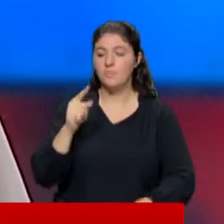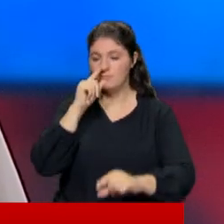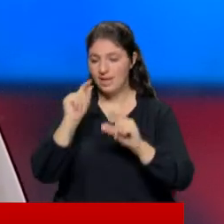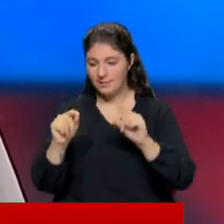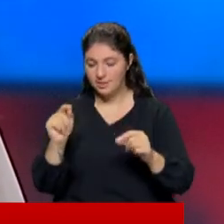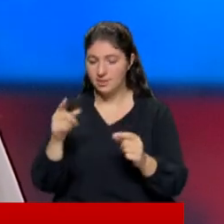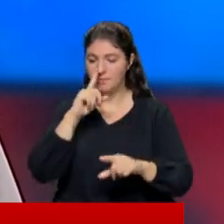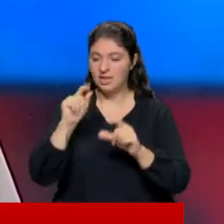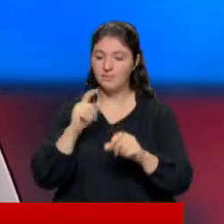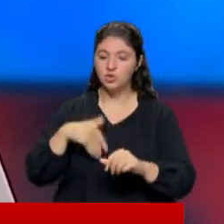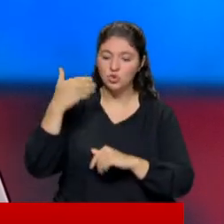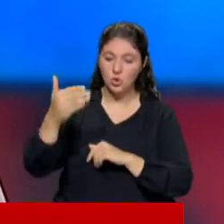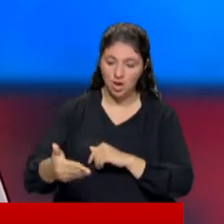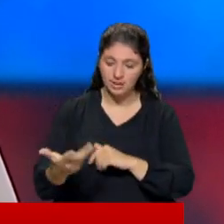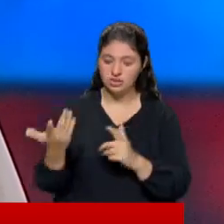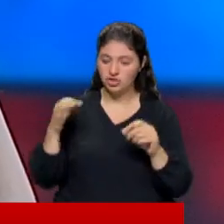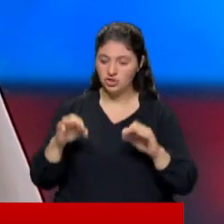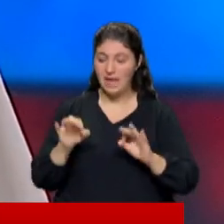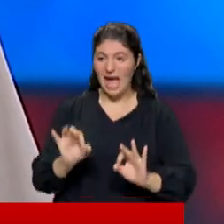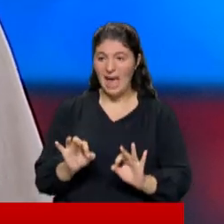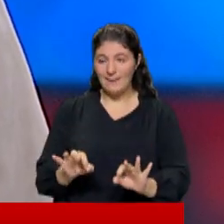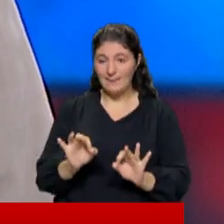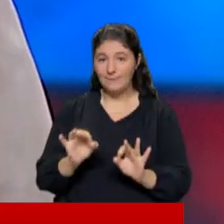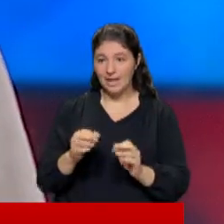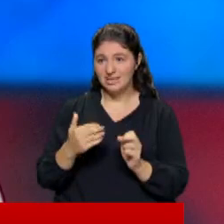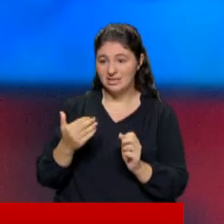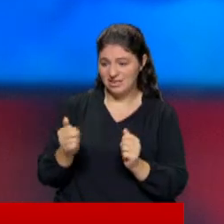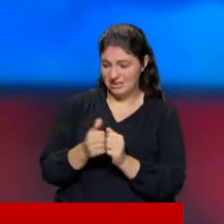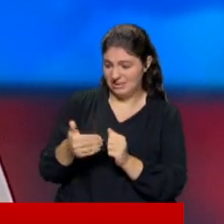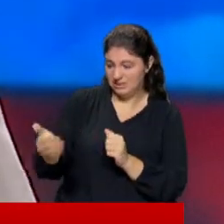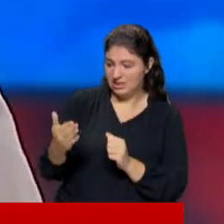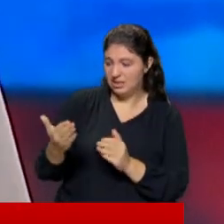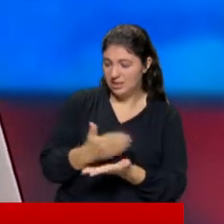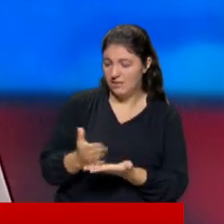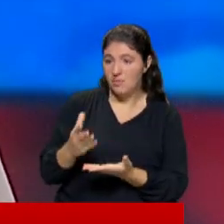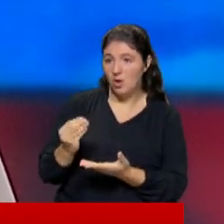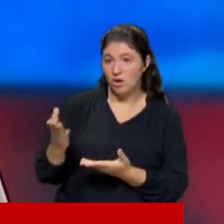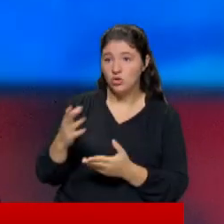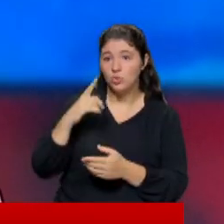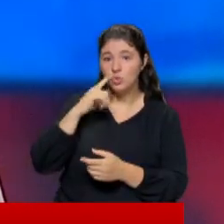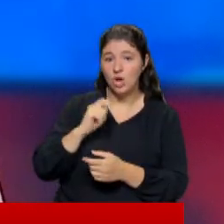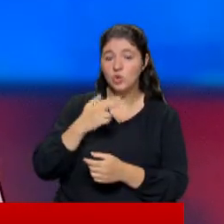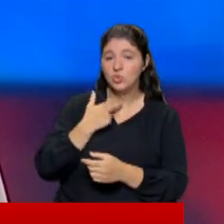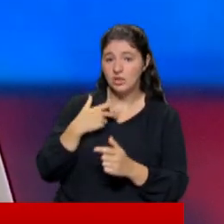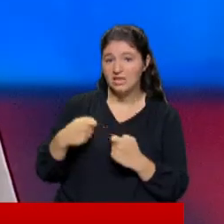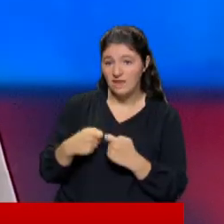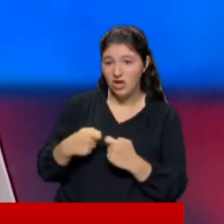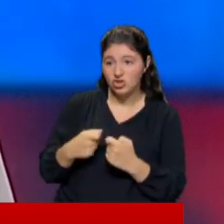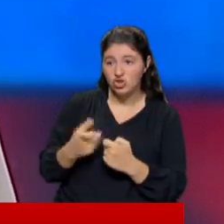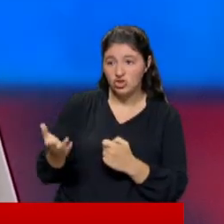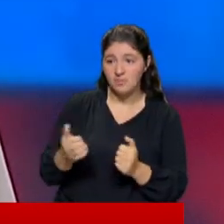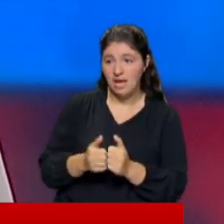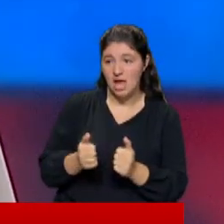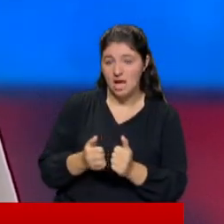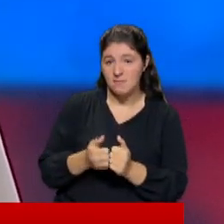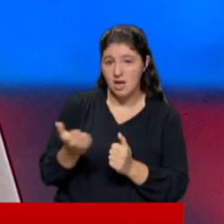pandemi ve pandemi sonrasında da şimdi hemen yanı başımızda devam eden Ukrayna-Rusya savaşıyla